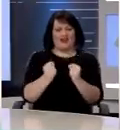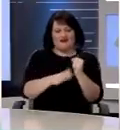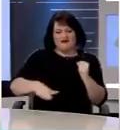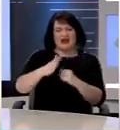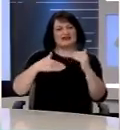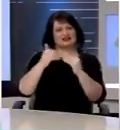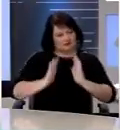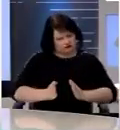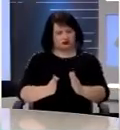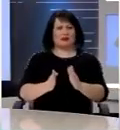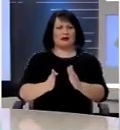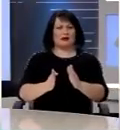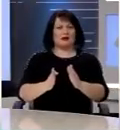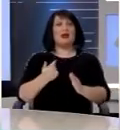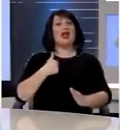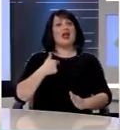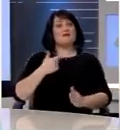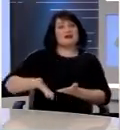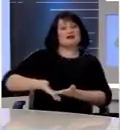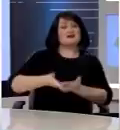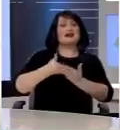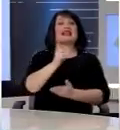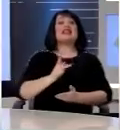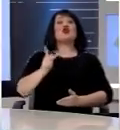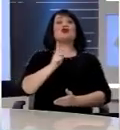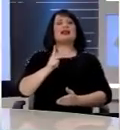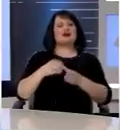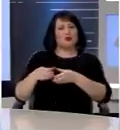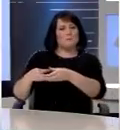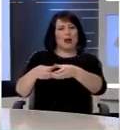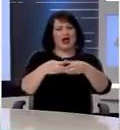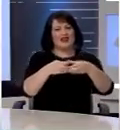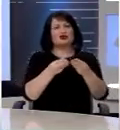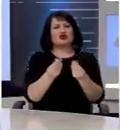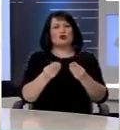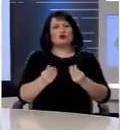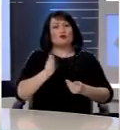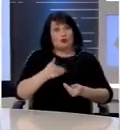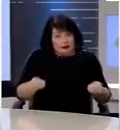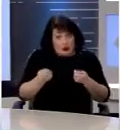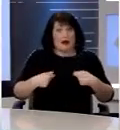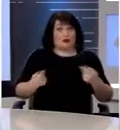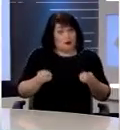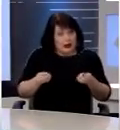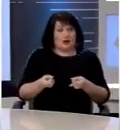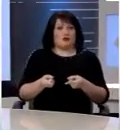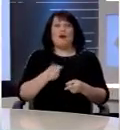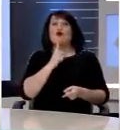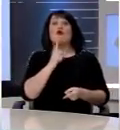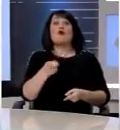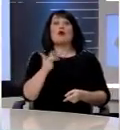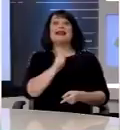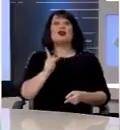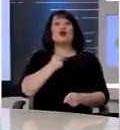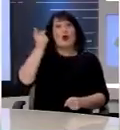βάσεις, όχι μόνο θα στηρίξει την κοινωνική πλειοψηφία με όποιον τρόπο μπορεί και το κάνει ήδη, όπως έγινε με το